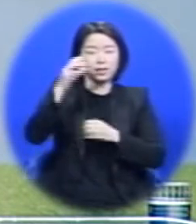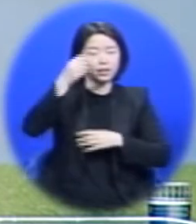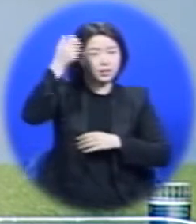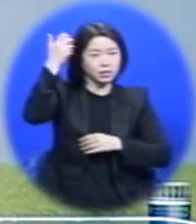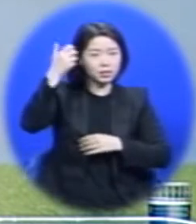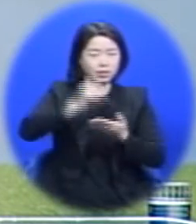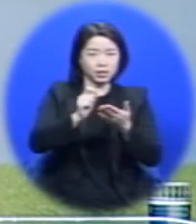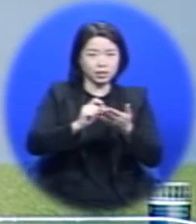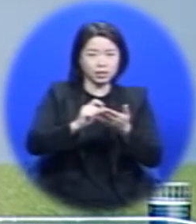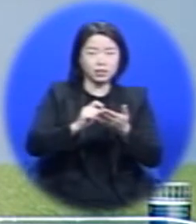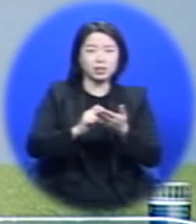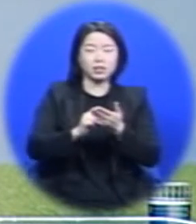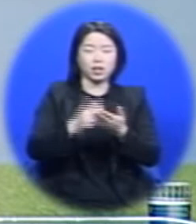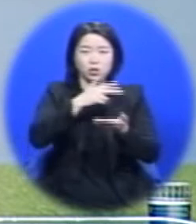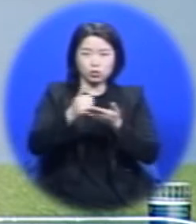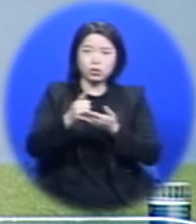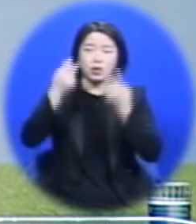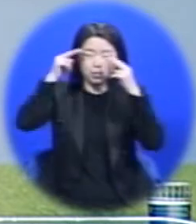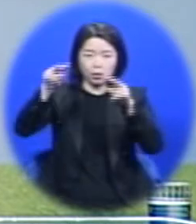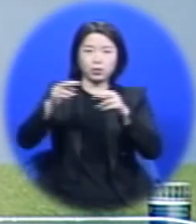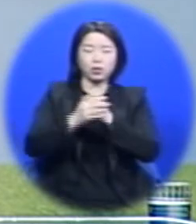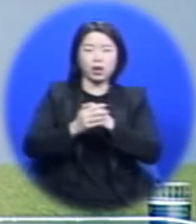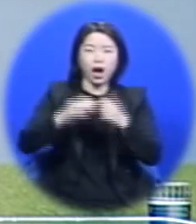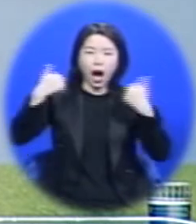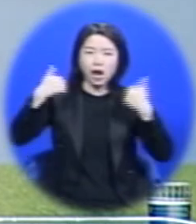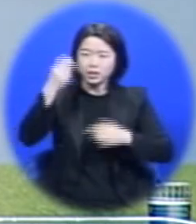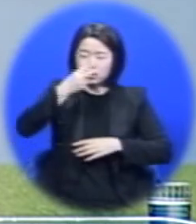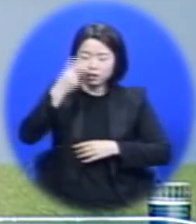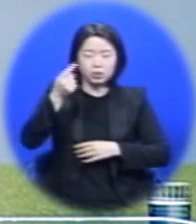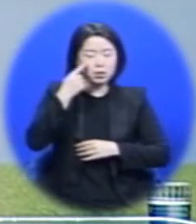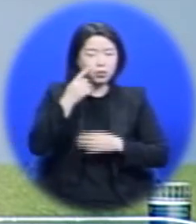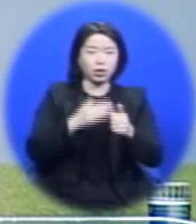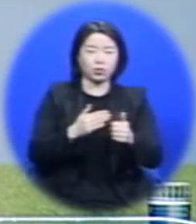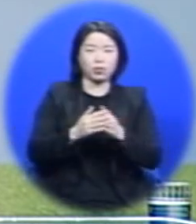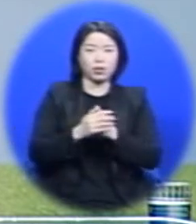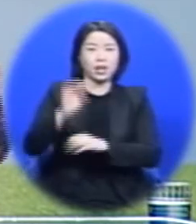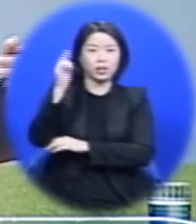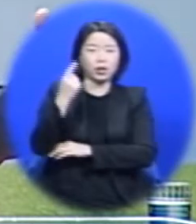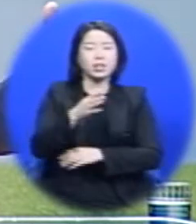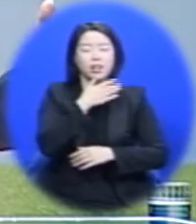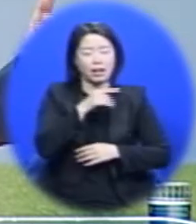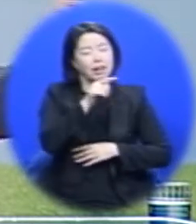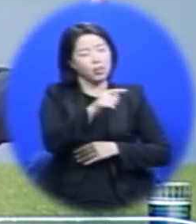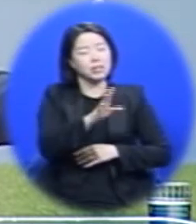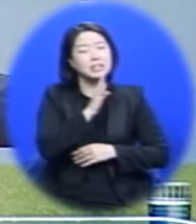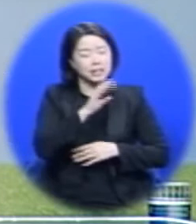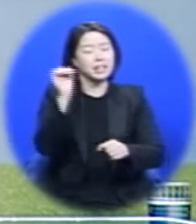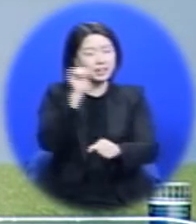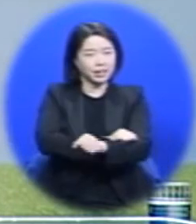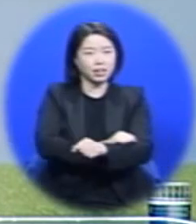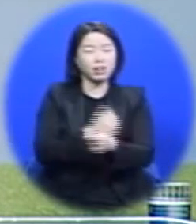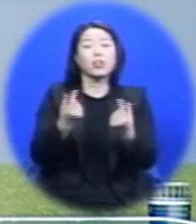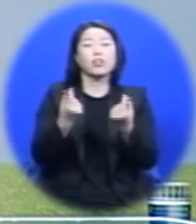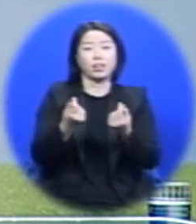영성일기까지 쓰면서까지 주님 바라보는 것을 그렇게 매일 점검해 보시라. 다윗이 야, 너 참 잘했다 이러실